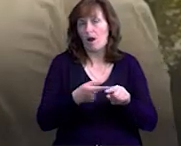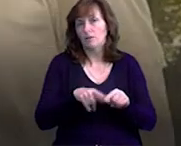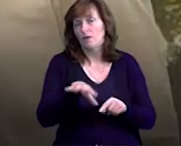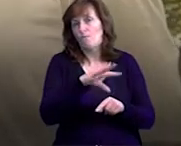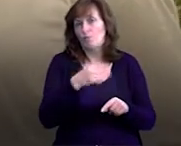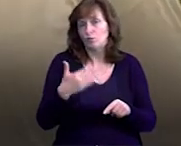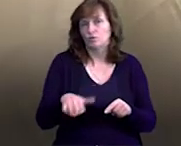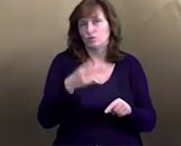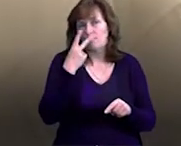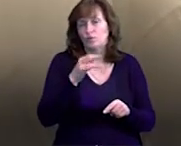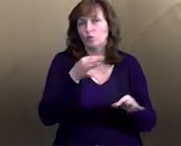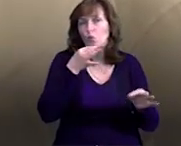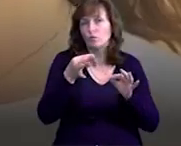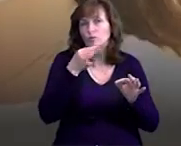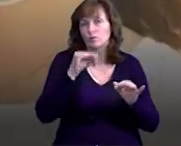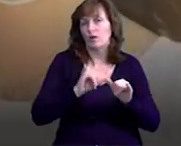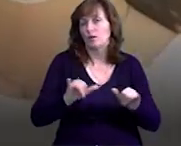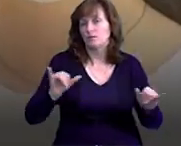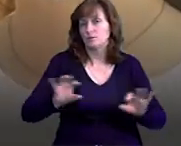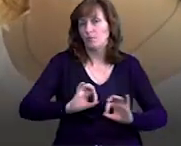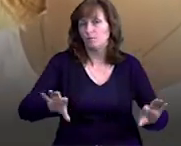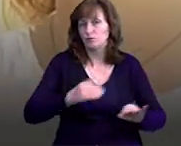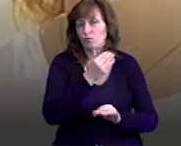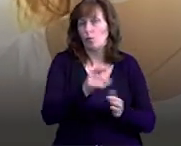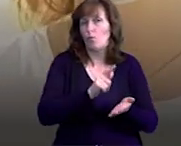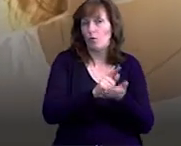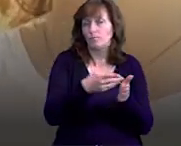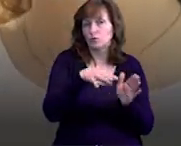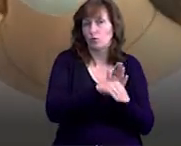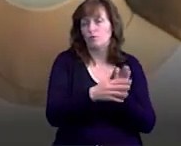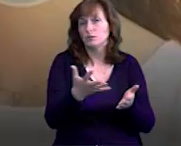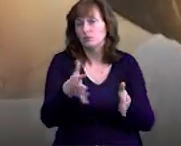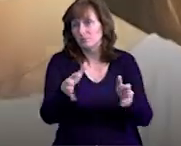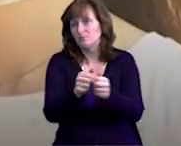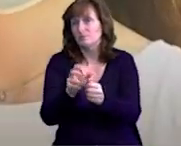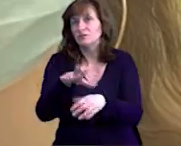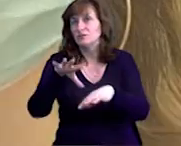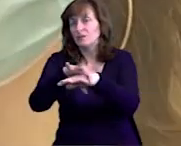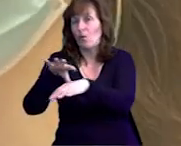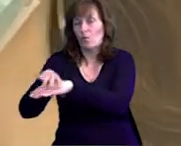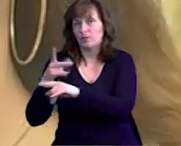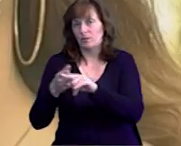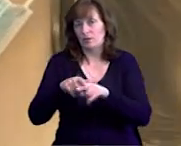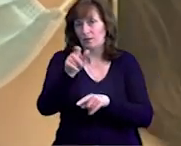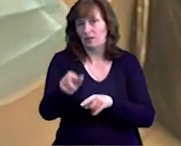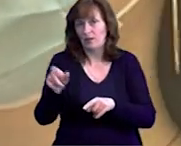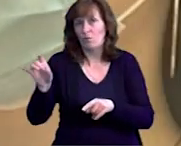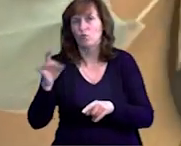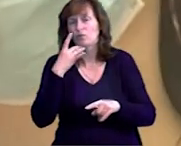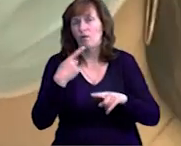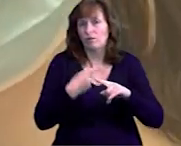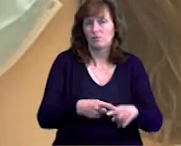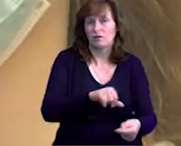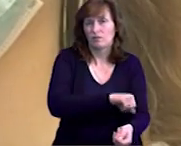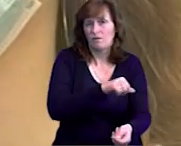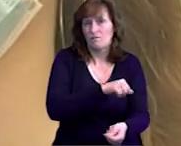він обіймав посаду, яку там називали консультант-розповсюджувач. У його обов'язки входило знаходити клієнтів. Каже, половина із них – це люди з алкогольною